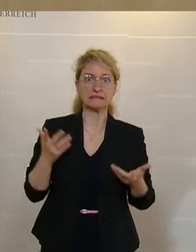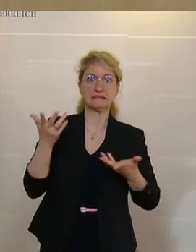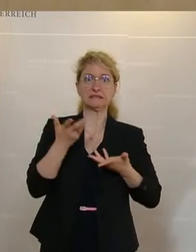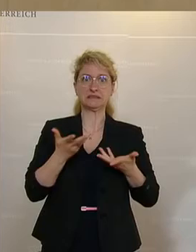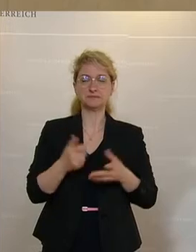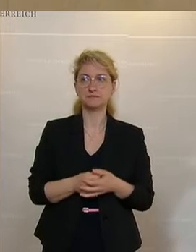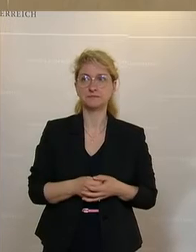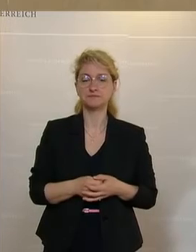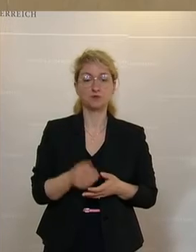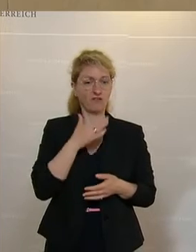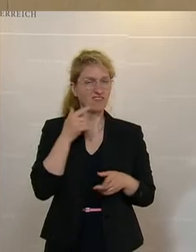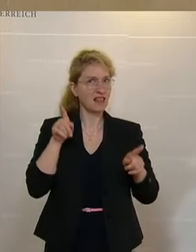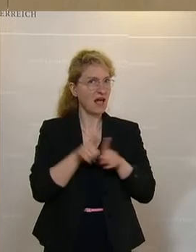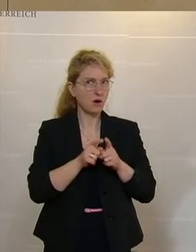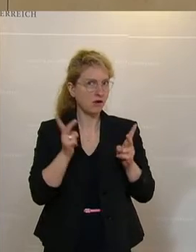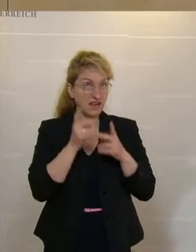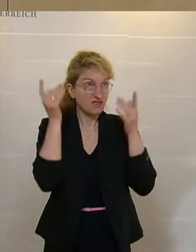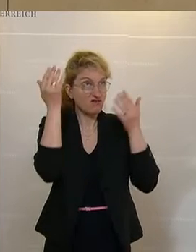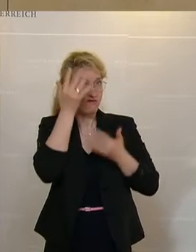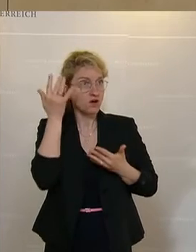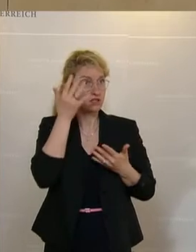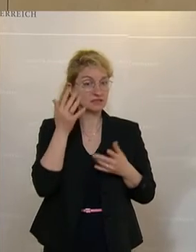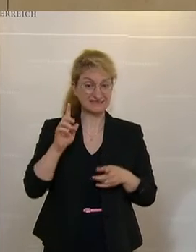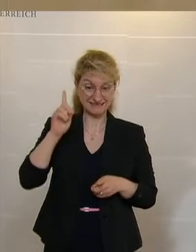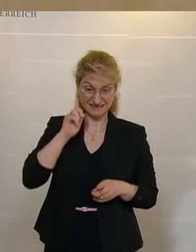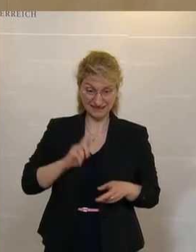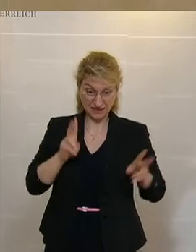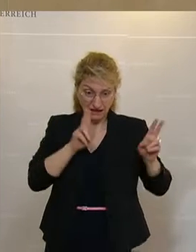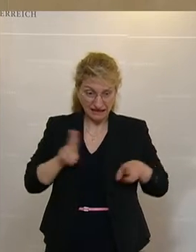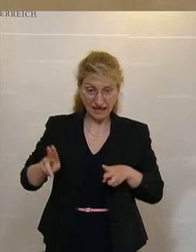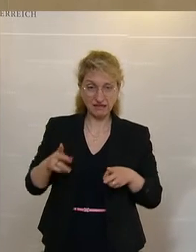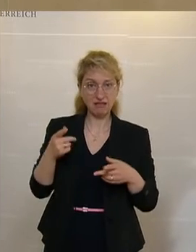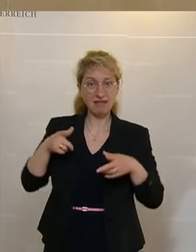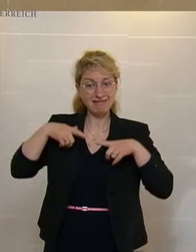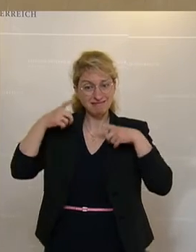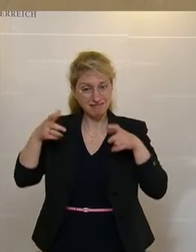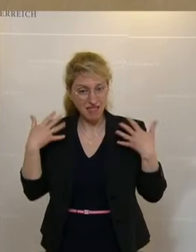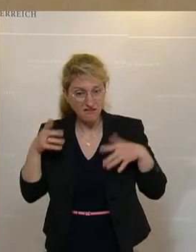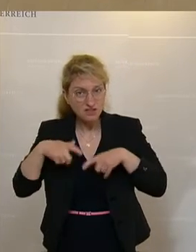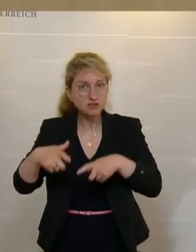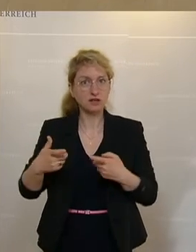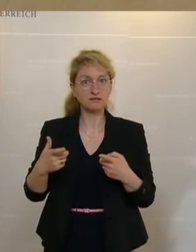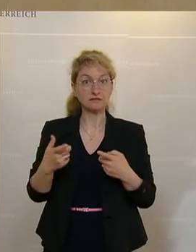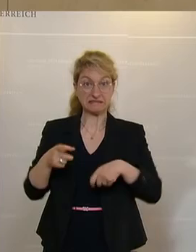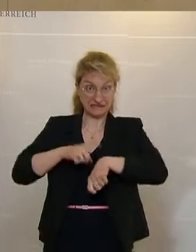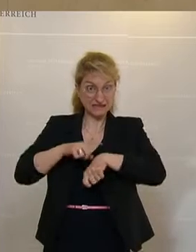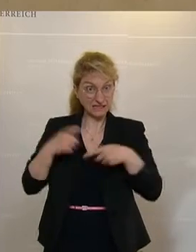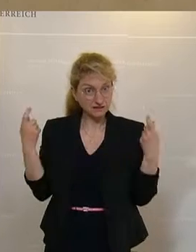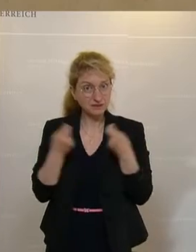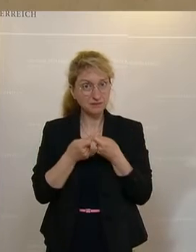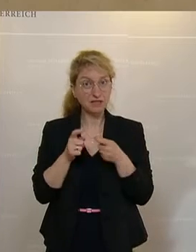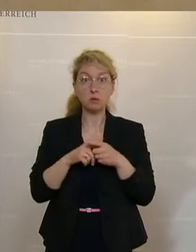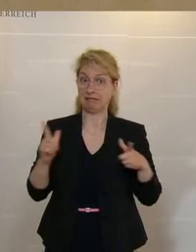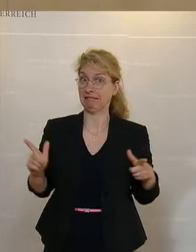viele undenkbar, dass eine tiergerechte Landwirtschaft zeitgemäß und leistbar sei.